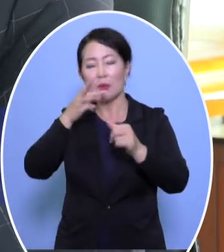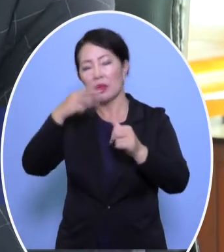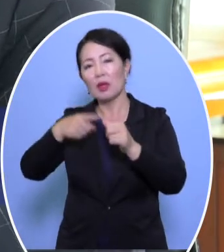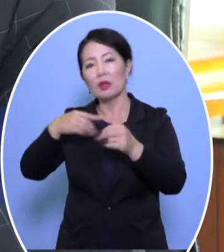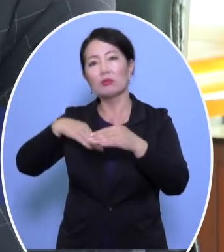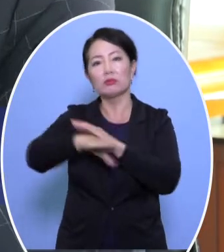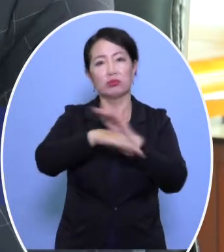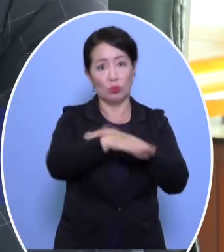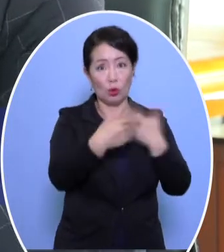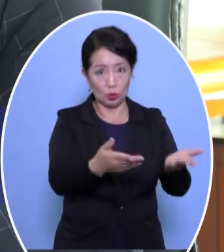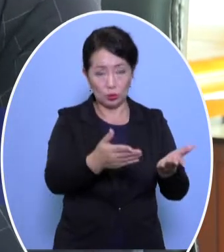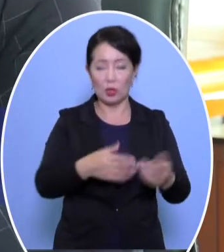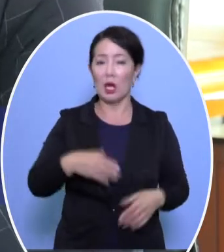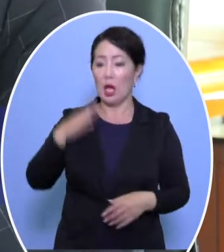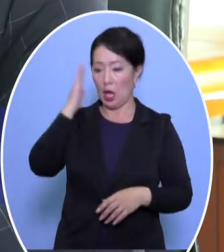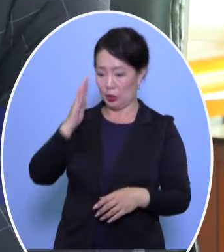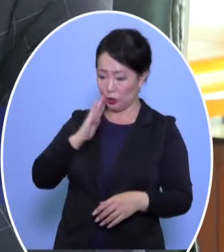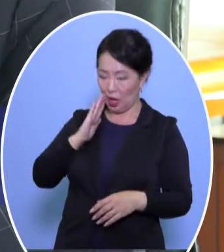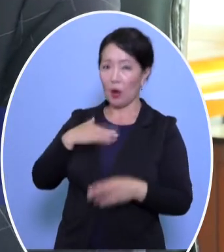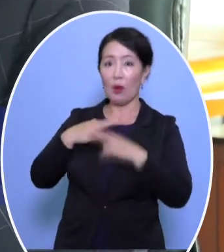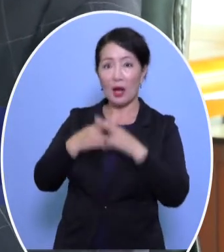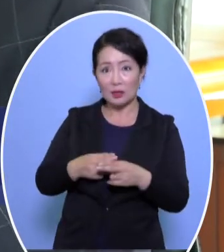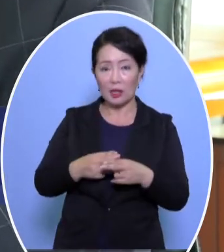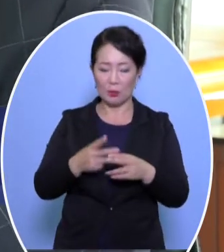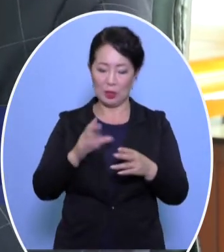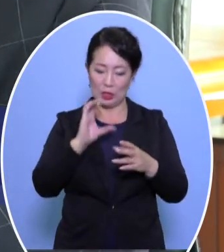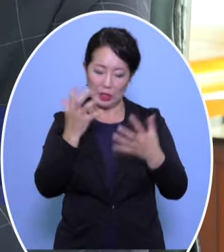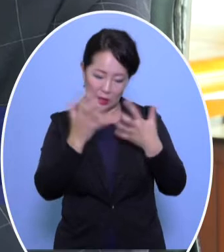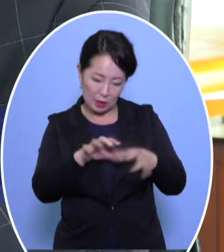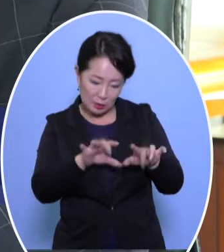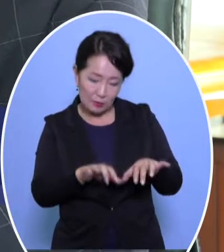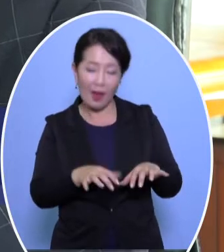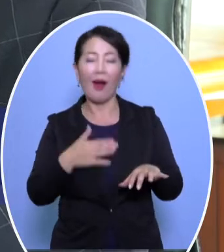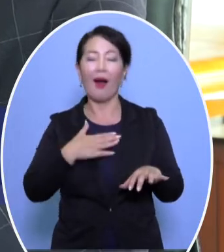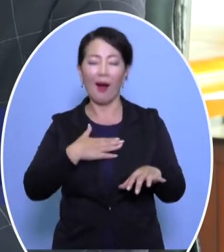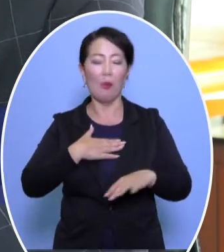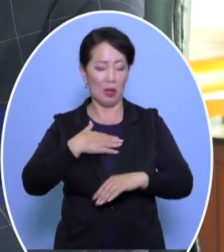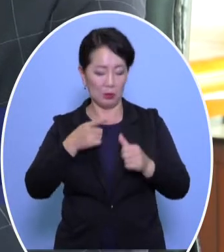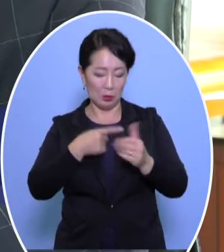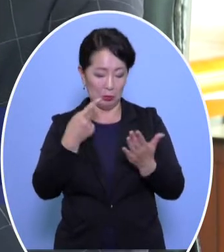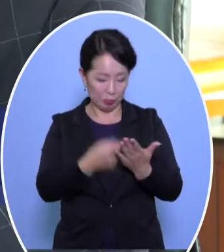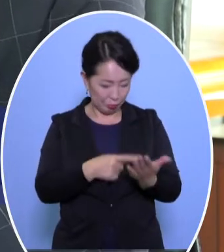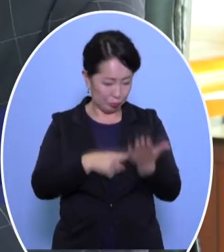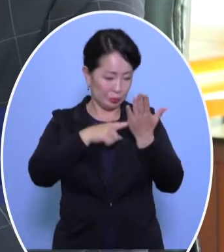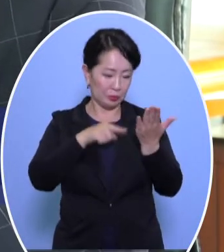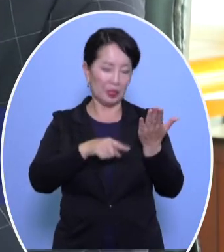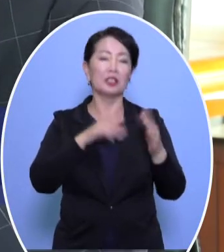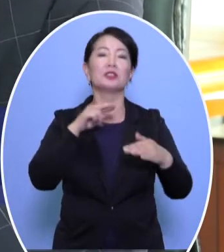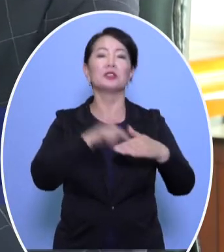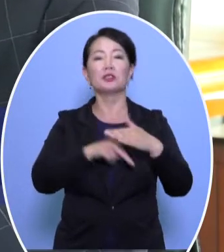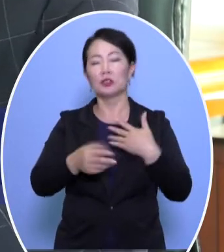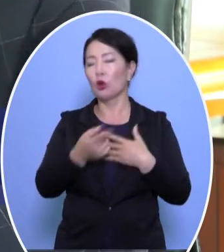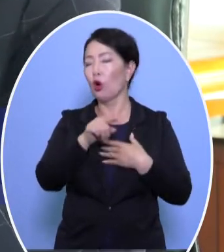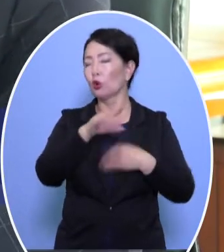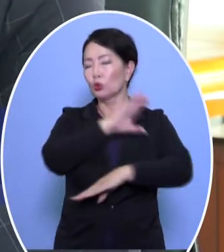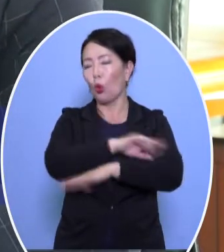сургуулиуд уурчлаад бүгдд байрлаад өгсөн. Зөвхөн эцэг их асран хамгаалагч систем рүү нэвтрээд бүгдээ аа манай хүүхд энэ сурах юм байна.